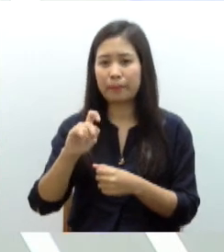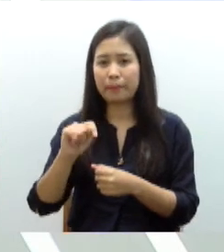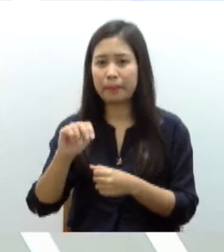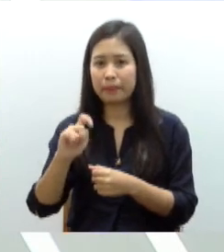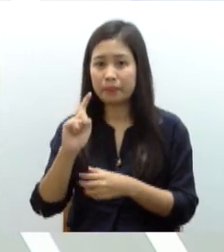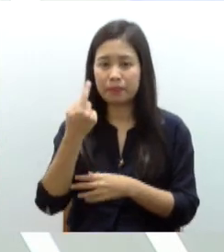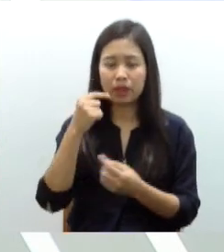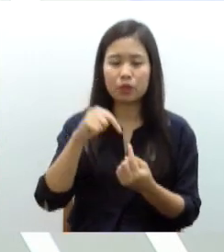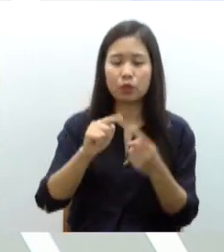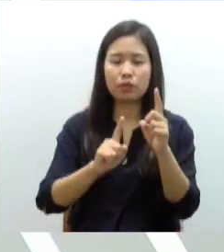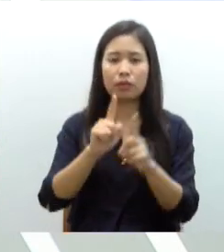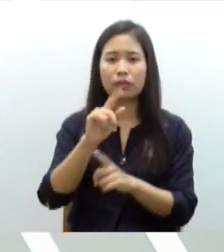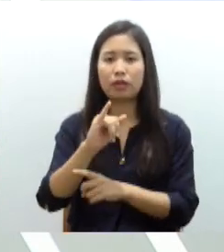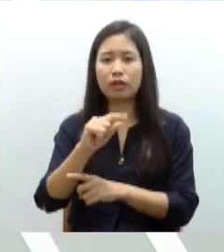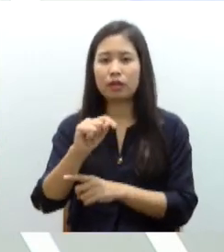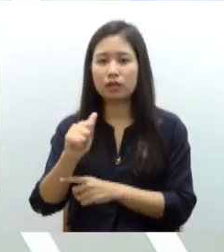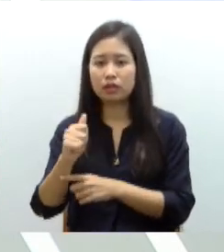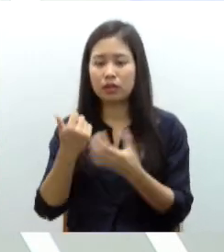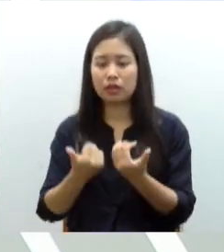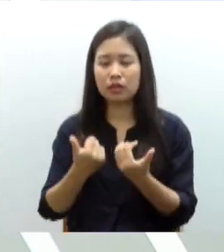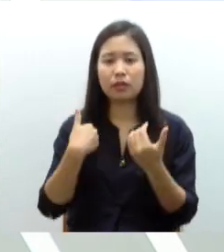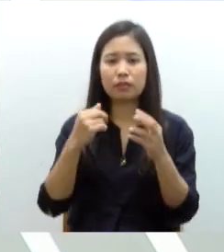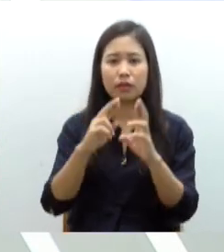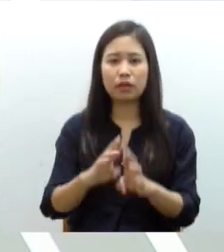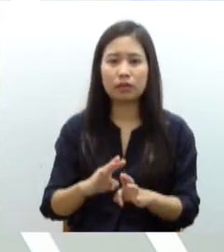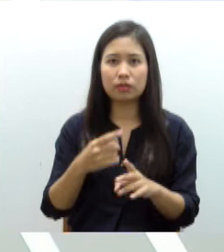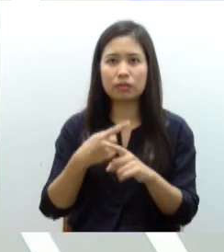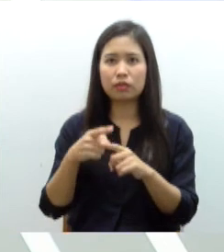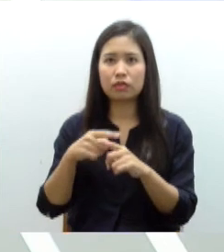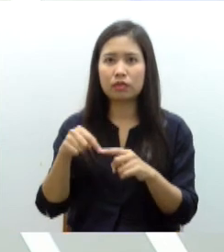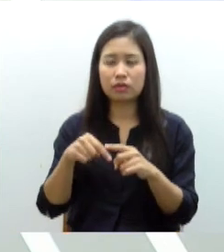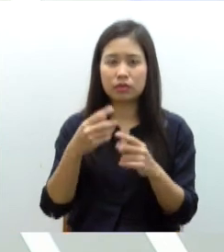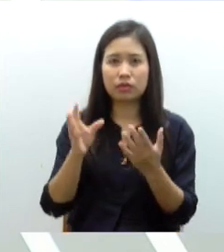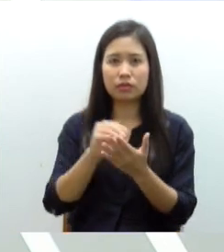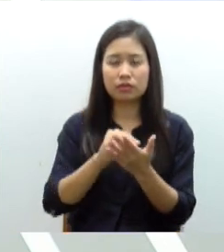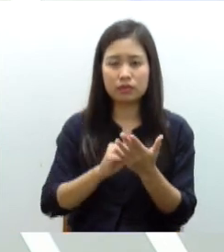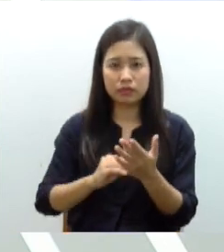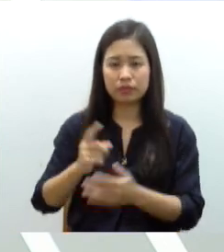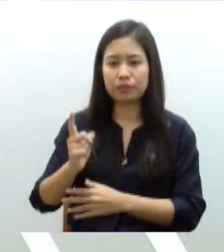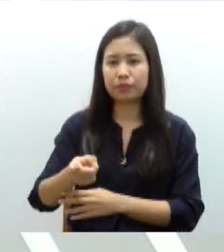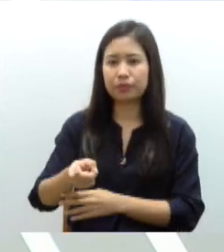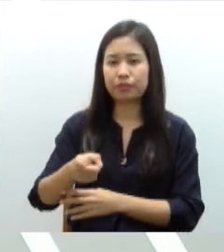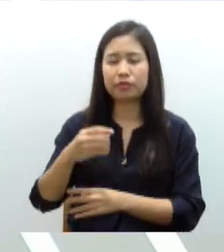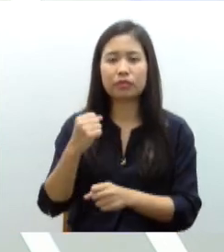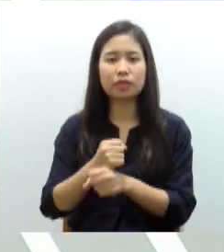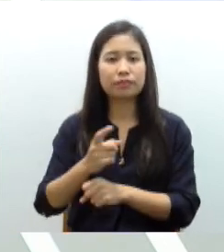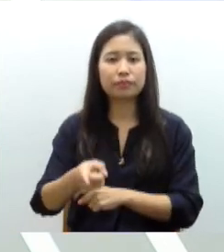ที่เราไม่ยอมที่ยอมพอยอมรับได้ก็คือ85ขึ้นไปเนี่ยถ้าต่ำกว่านั้นก็แสดงว่ามีความเสี่ยงเยอะนะครับอาจจ